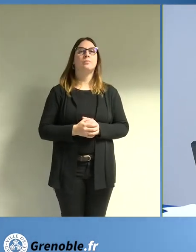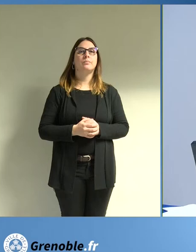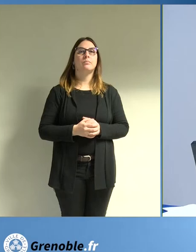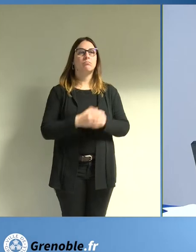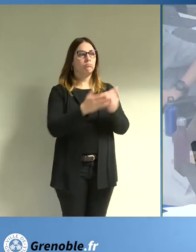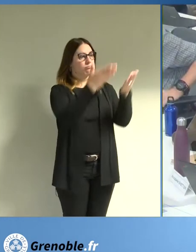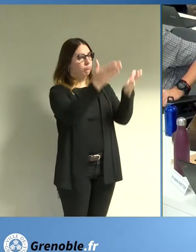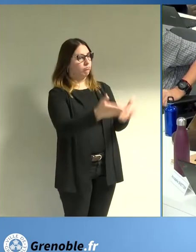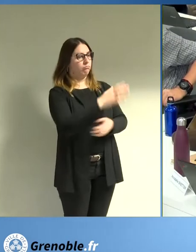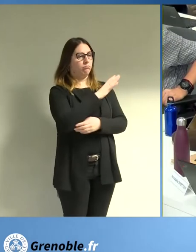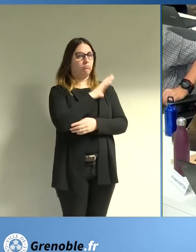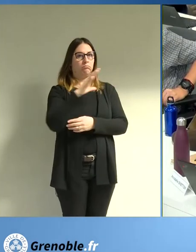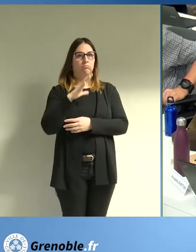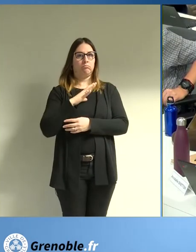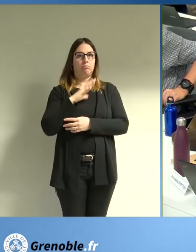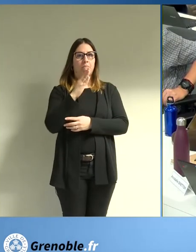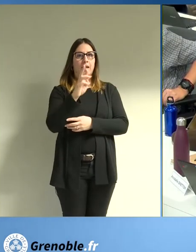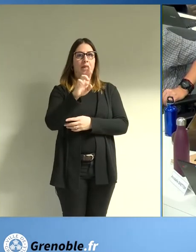vous avez la parole madame raison